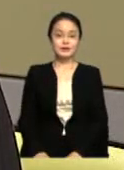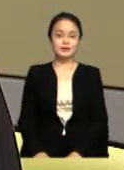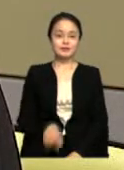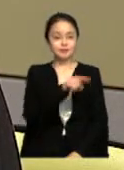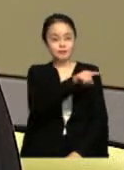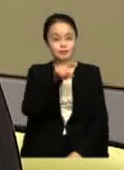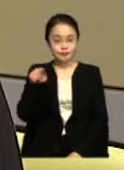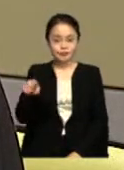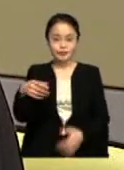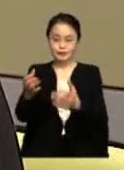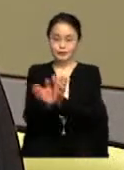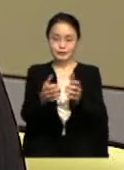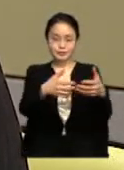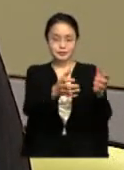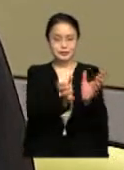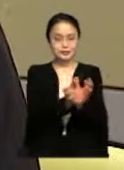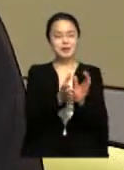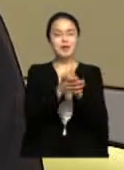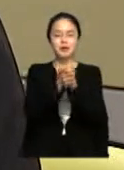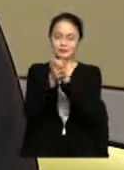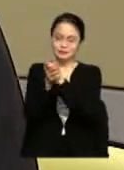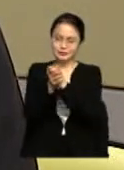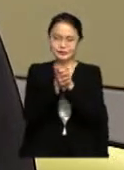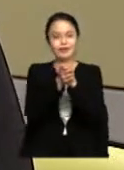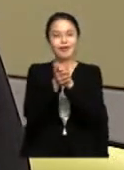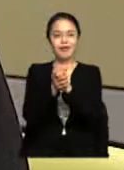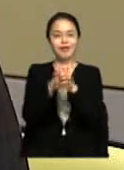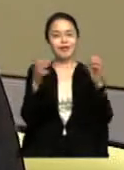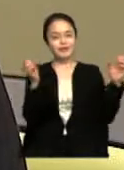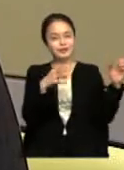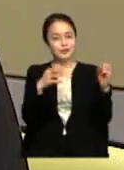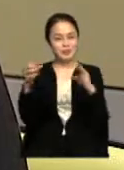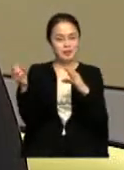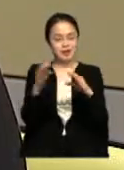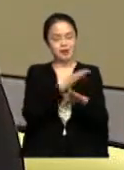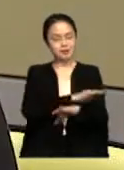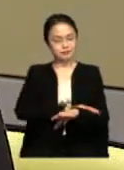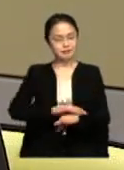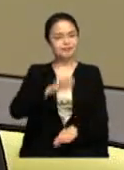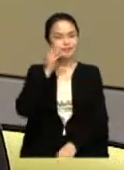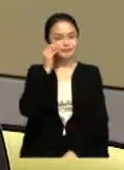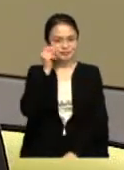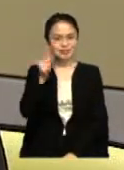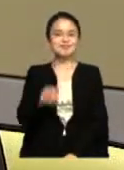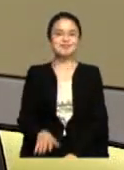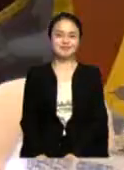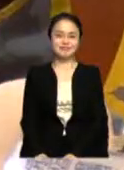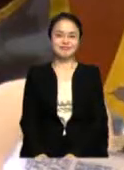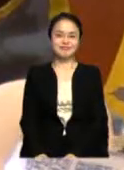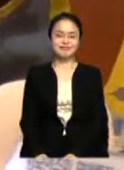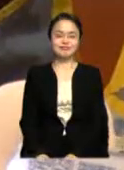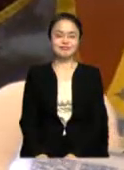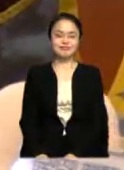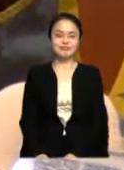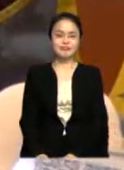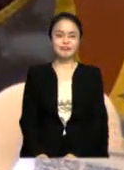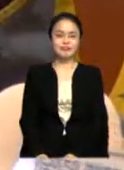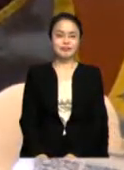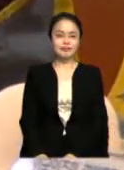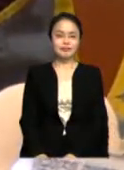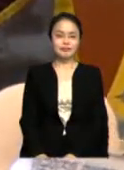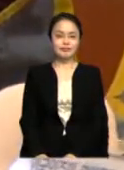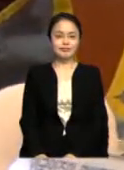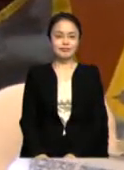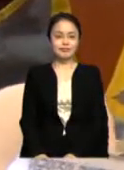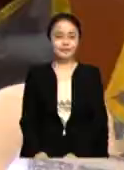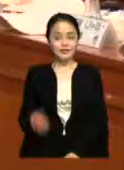소보 그냥 5 뭐 넌 외국인이 까는 한국인이 - 아니 그 서로 같이 잘 어울려 가지 그 서로 다른 나라에서